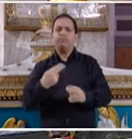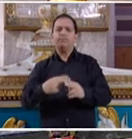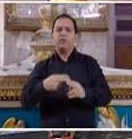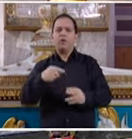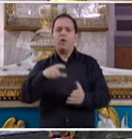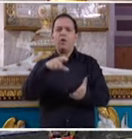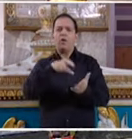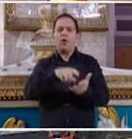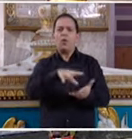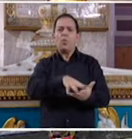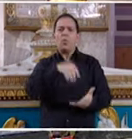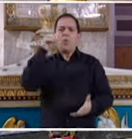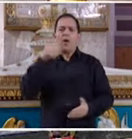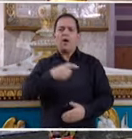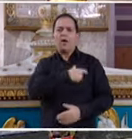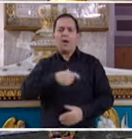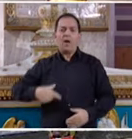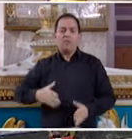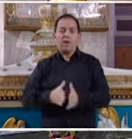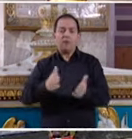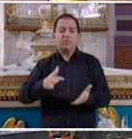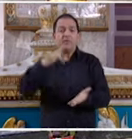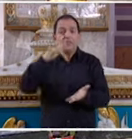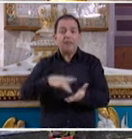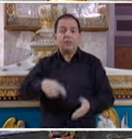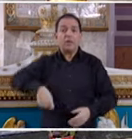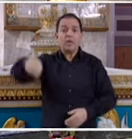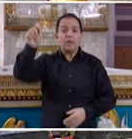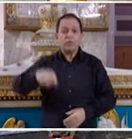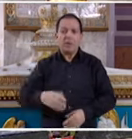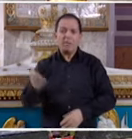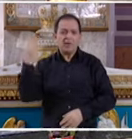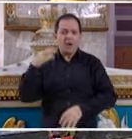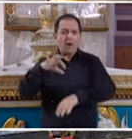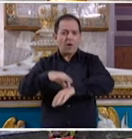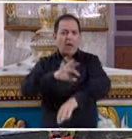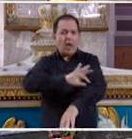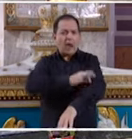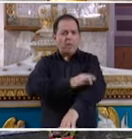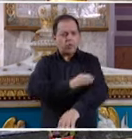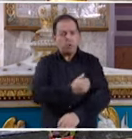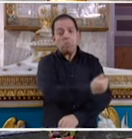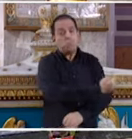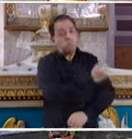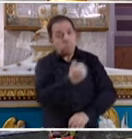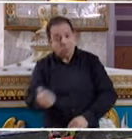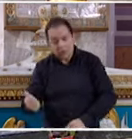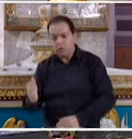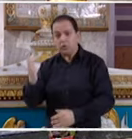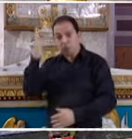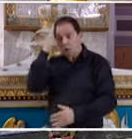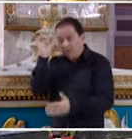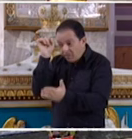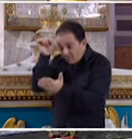Θείας Ευχαριστίας. Ο ευγνώμων πρώην λεπρός υπέστρεψε δοξάζων των Θεών και έπεσε επί